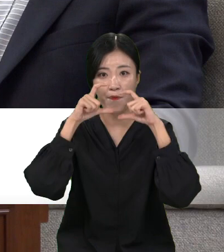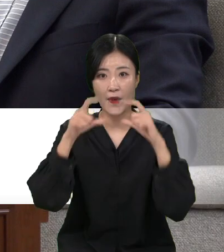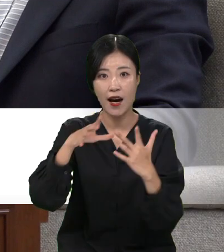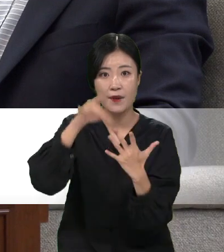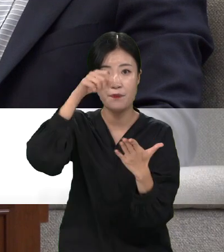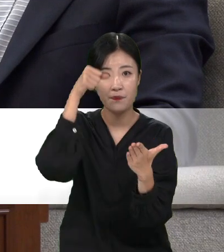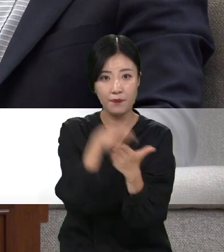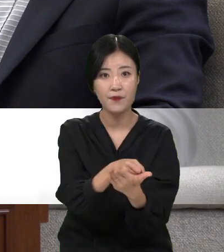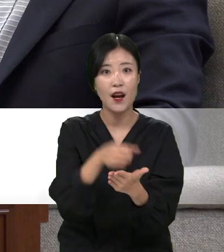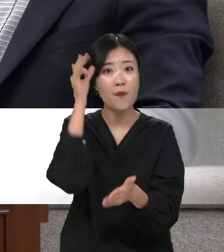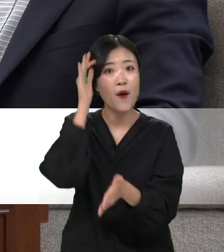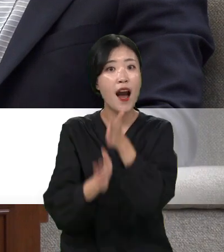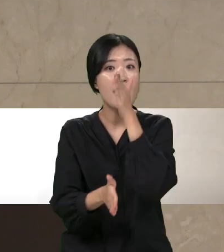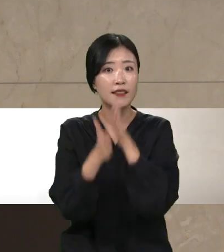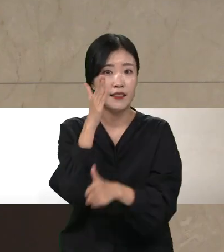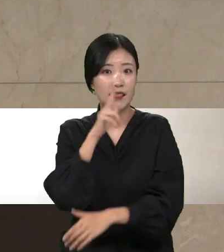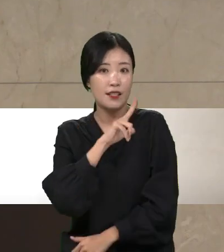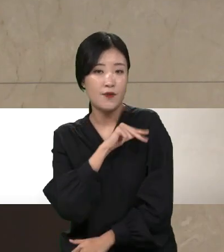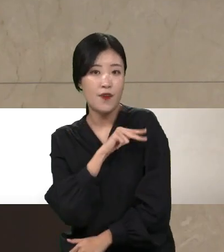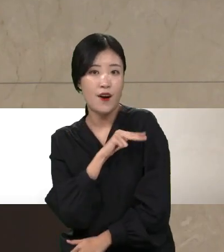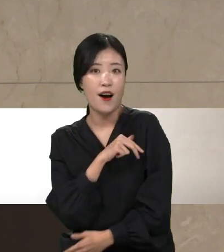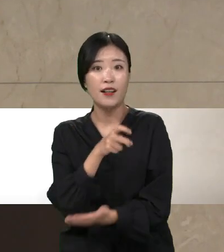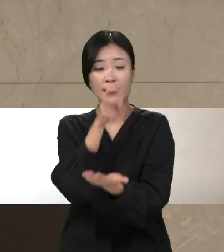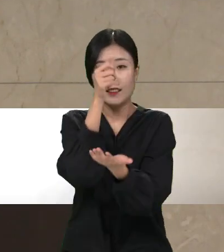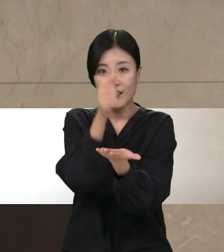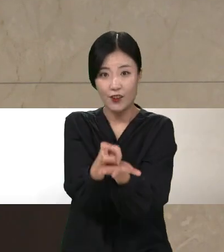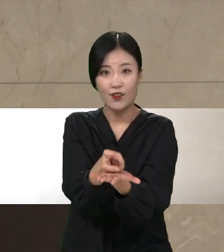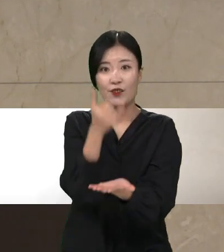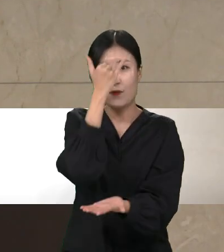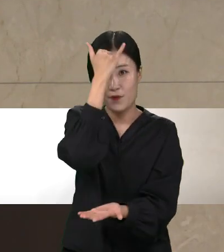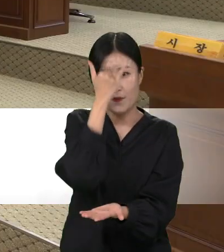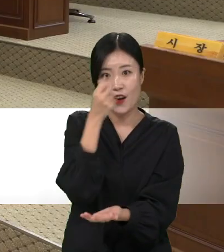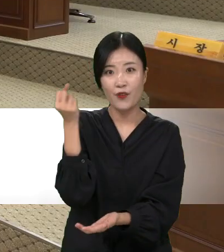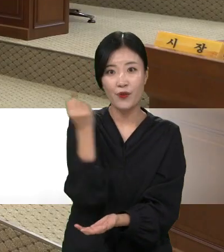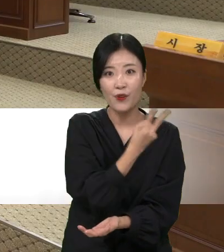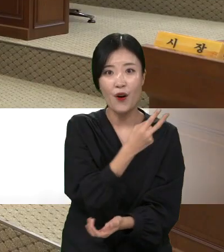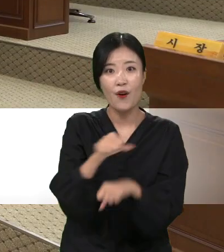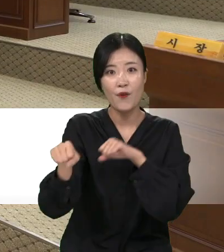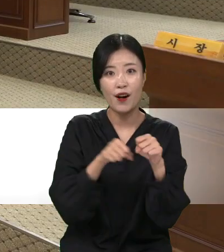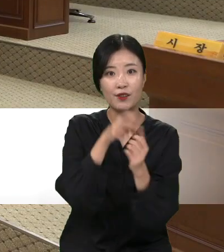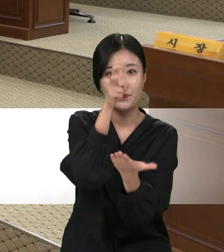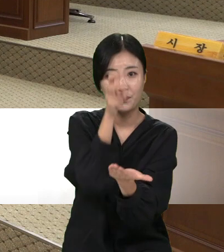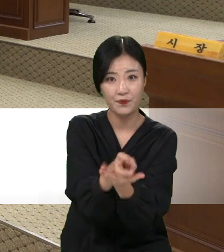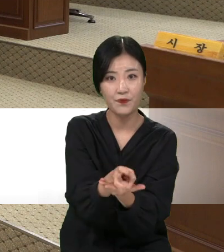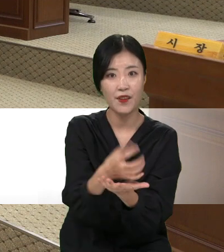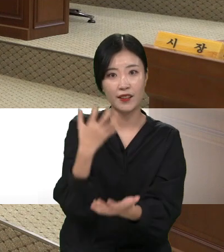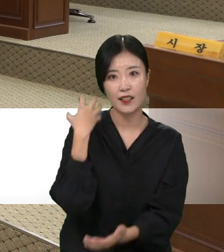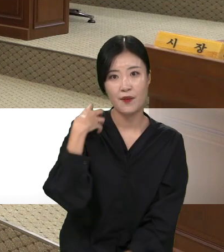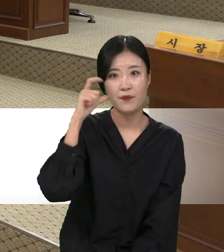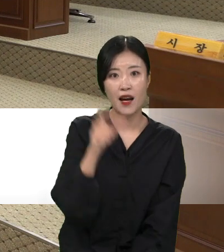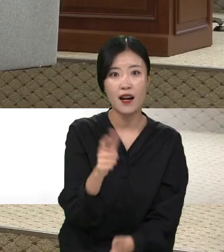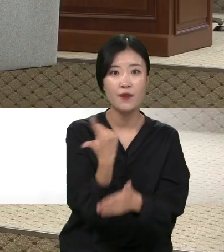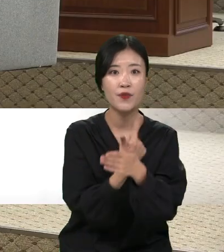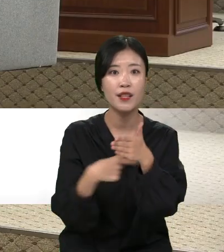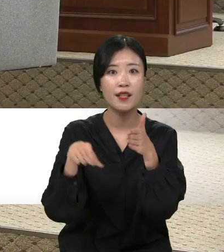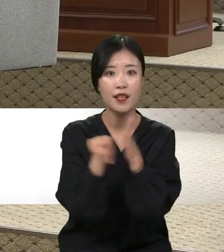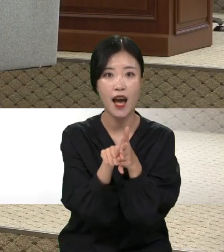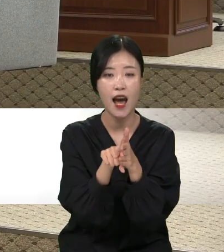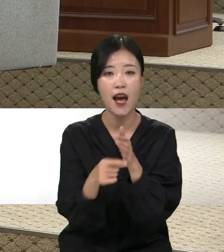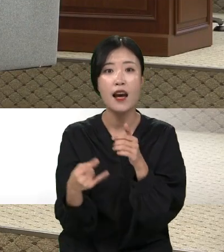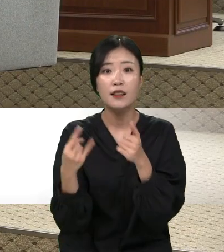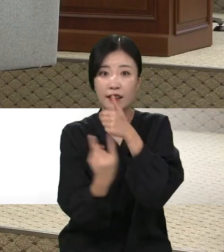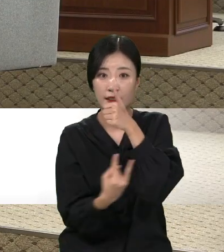포항 시원해 윤리강령 및 행동강령 실천과 의정활동 책임성 강화를 위한 윤리 책 뼈의